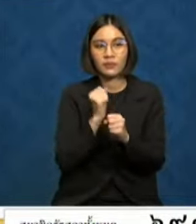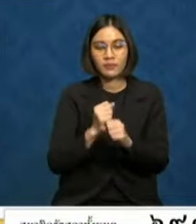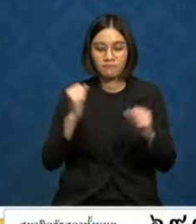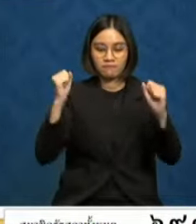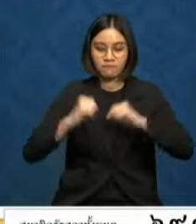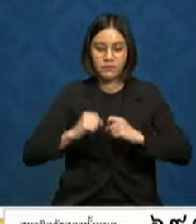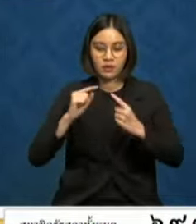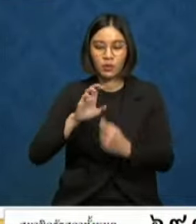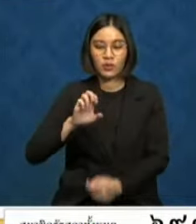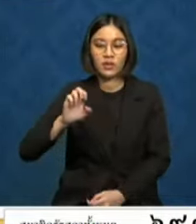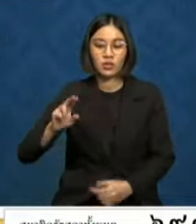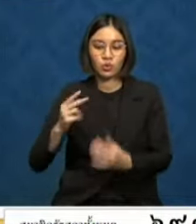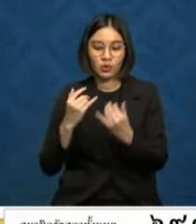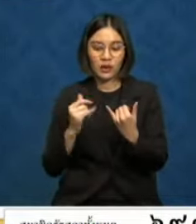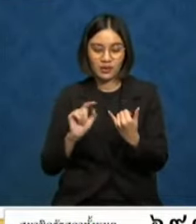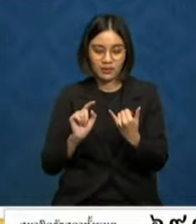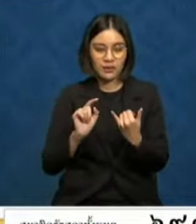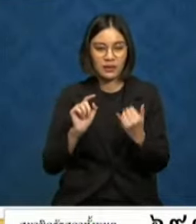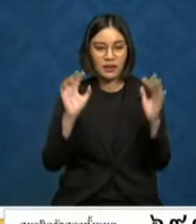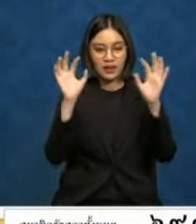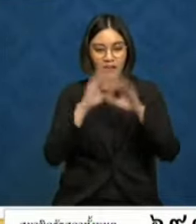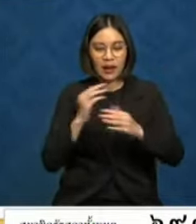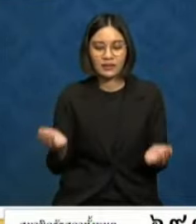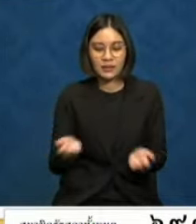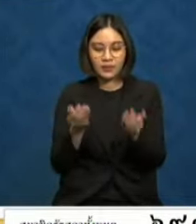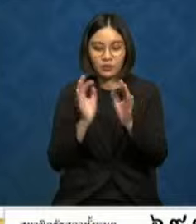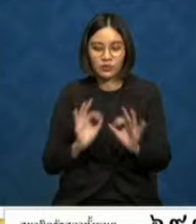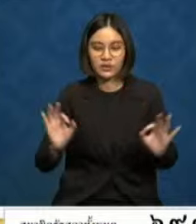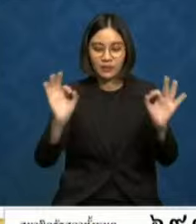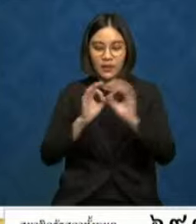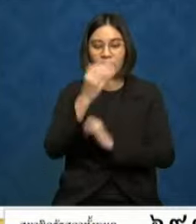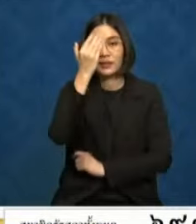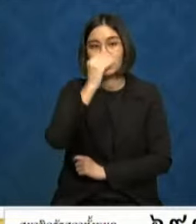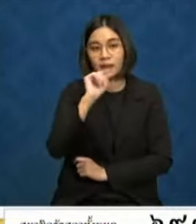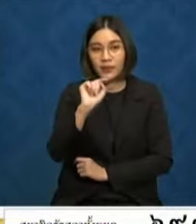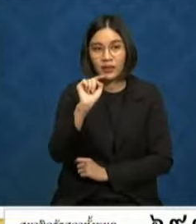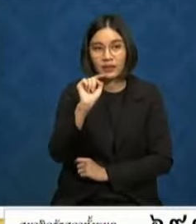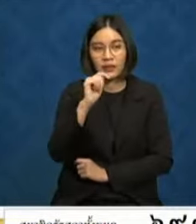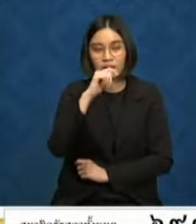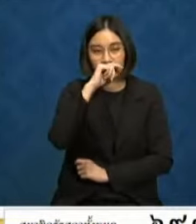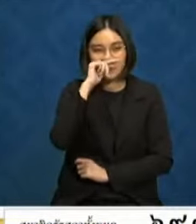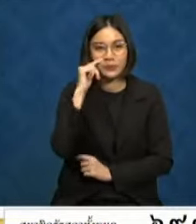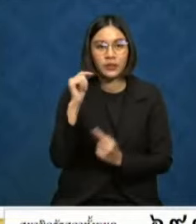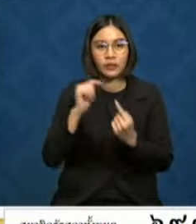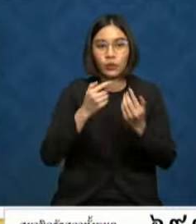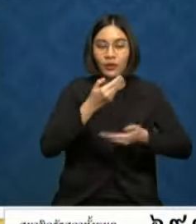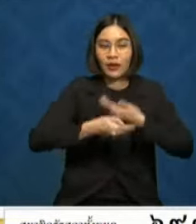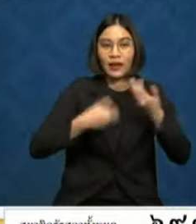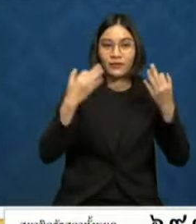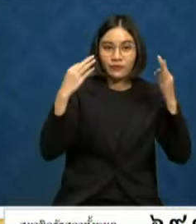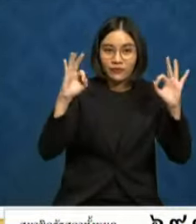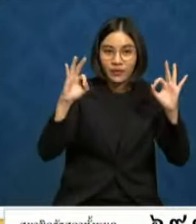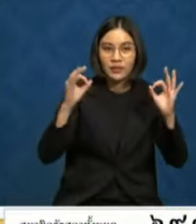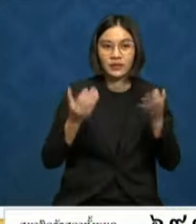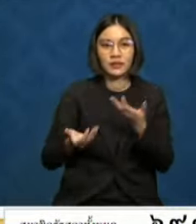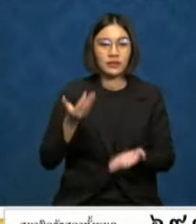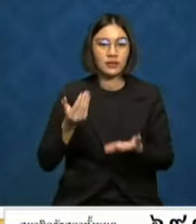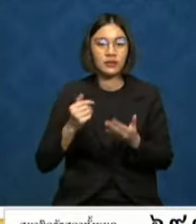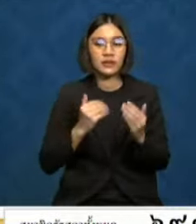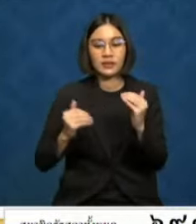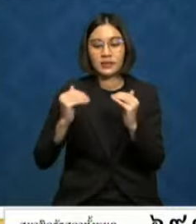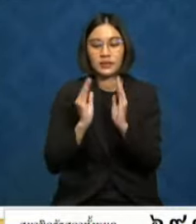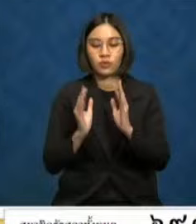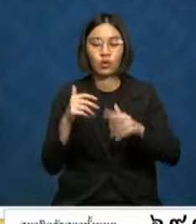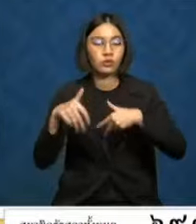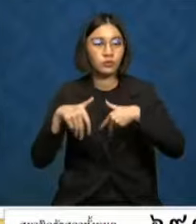กลงกับสหภาพยุโรปครั้งนี้จะเป็นตัวกระตุ้นที่สำคัญที่เราจะสามารถไม่ว่าจะเป็นเรื่องของการค้าเสรีนะครับเรื่องของสิทธิม